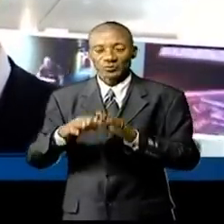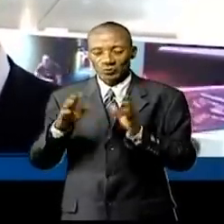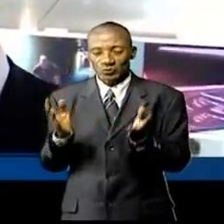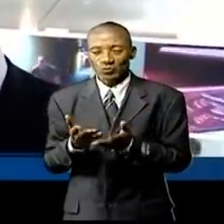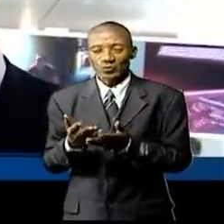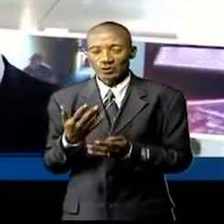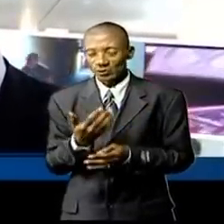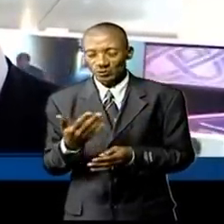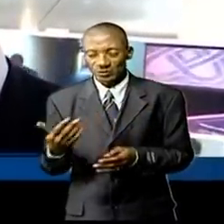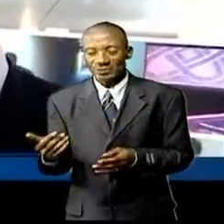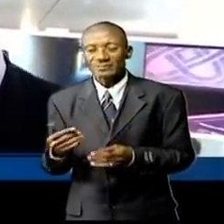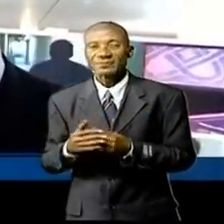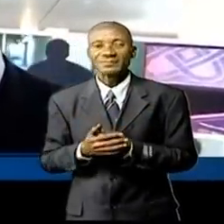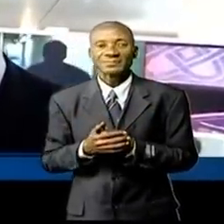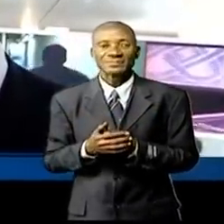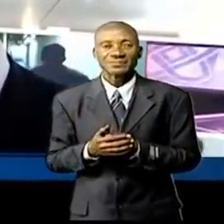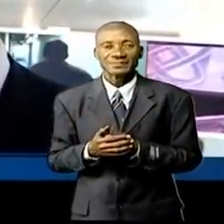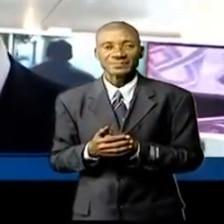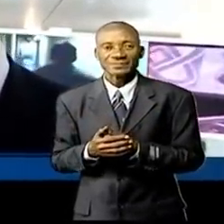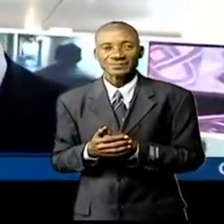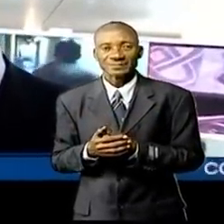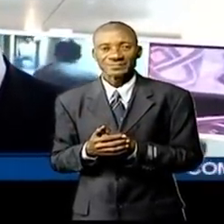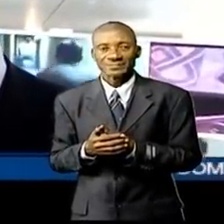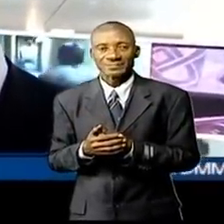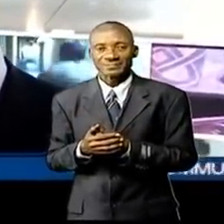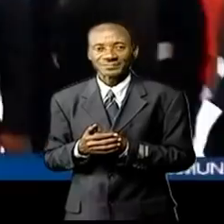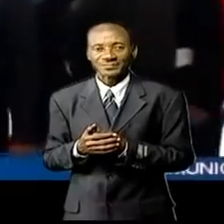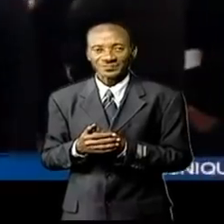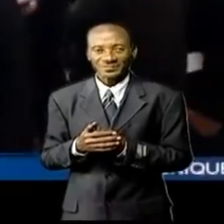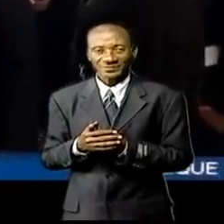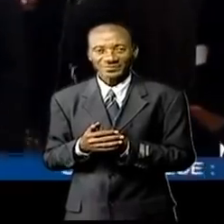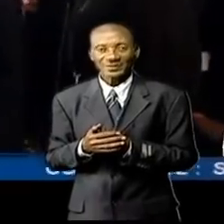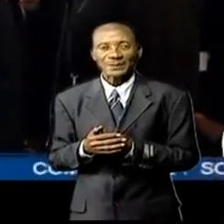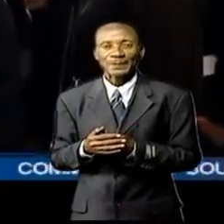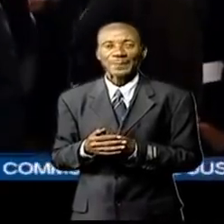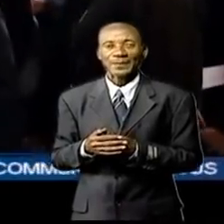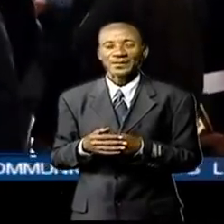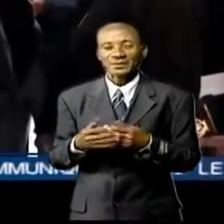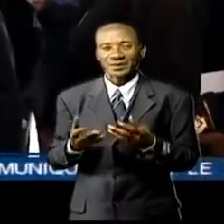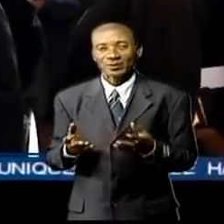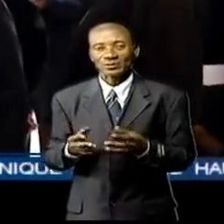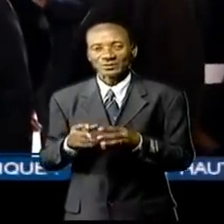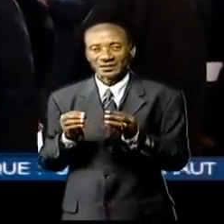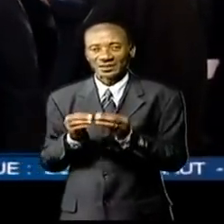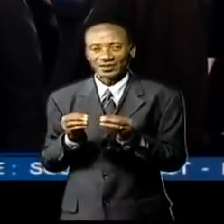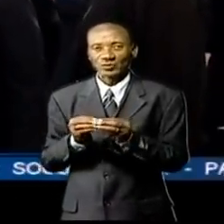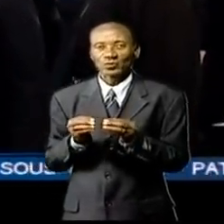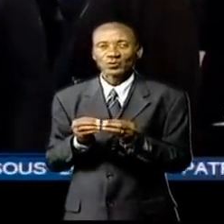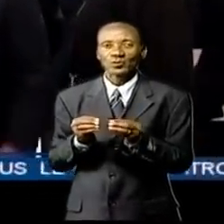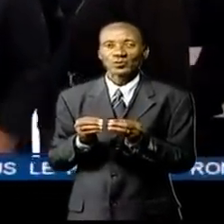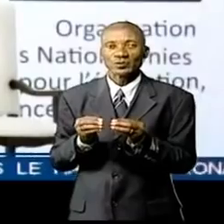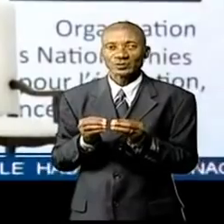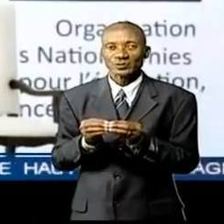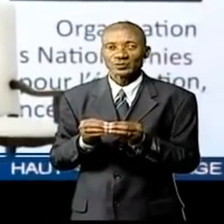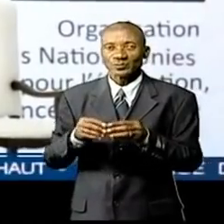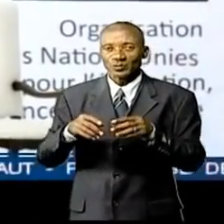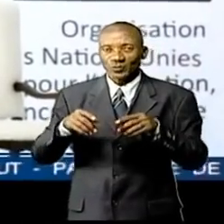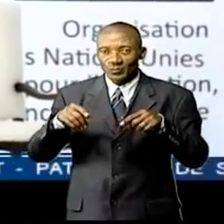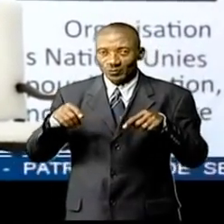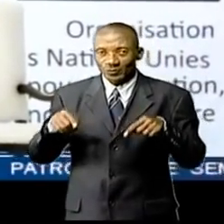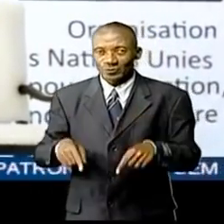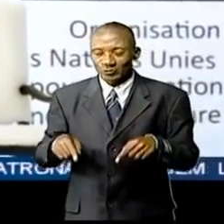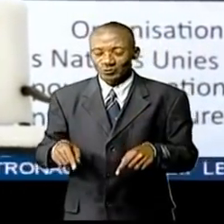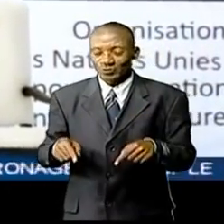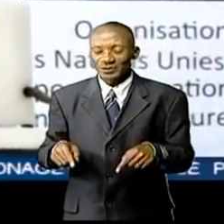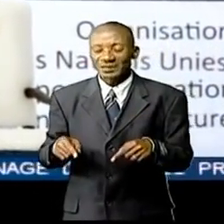que ça puisse aller relativement vite, en tous les cas en 2022. La cérémonie des séjours est une réponse positive au plaidoyer fait par le chef de